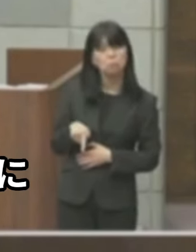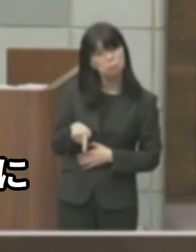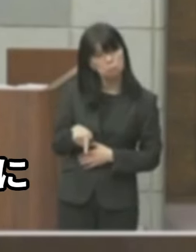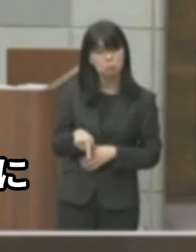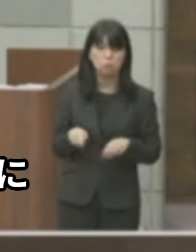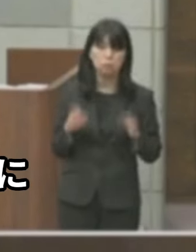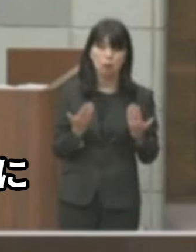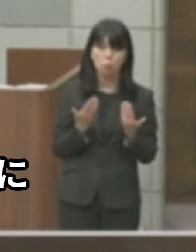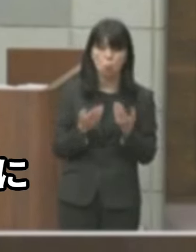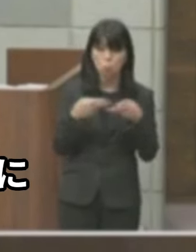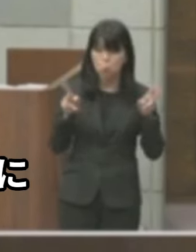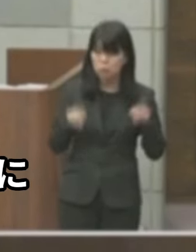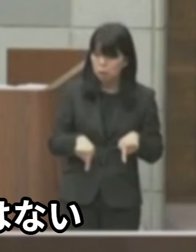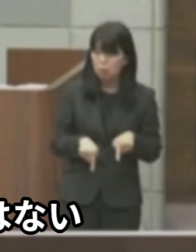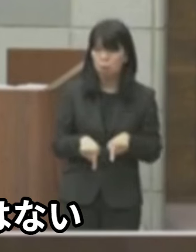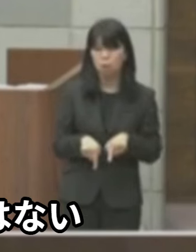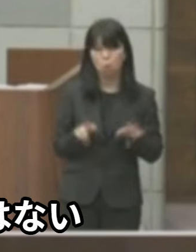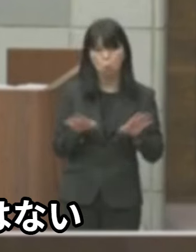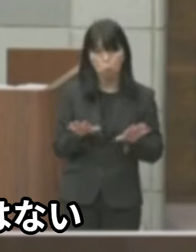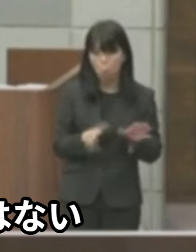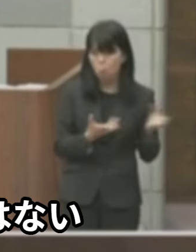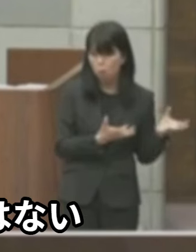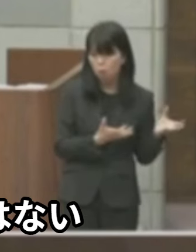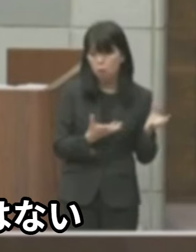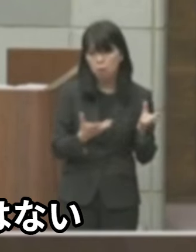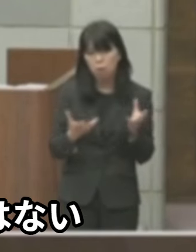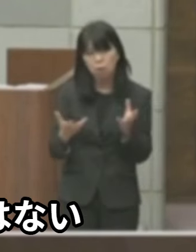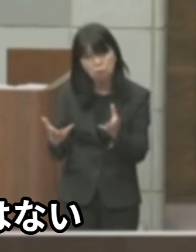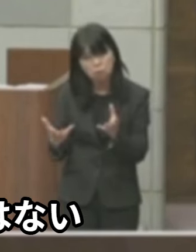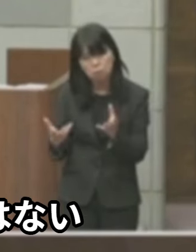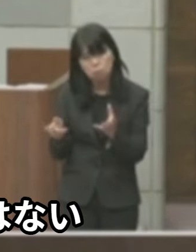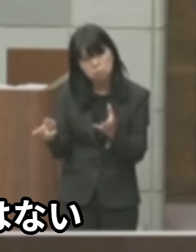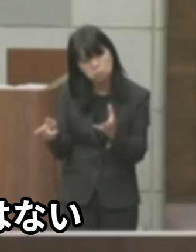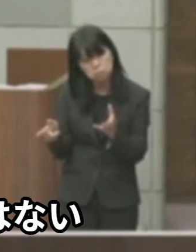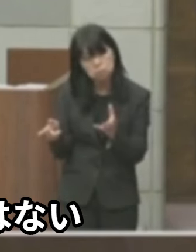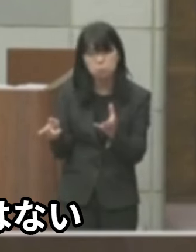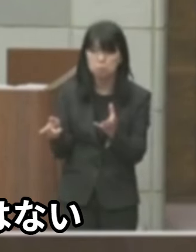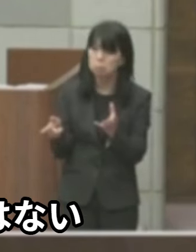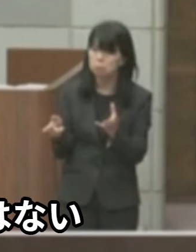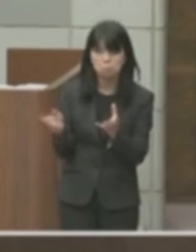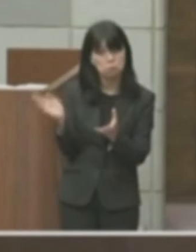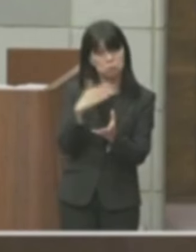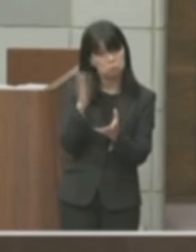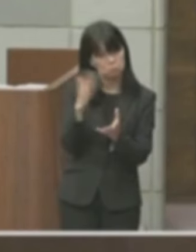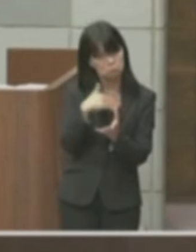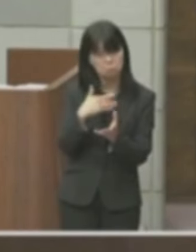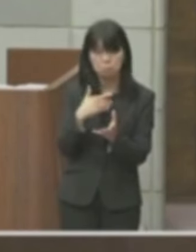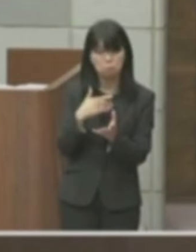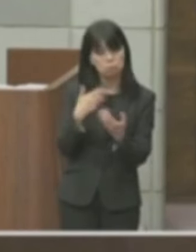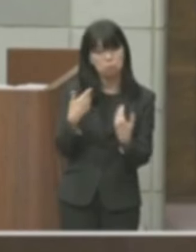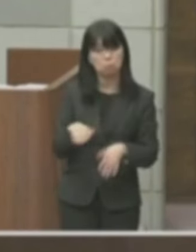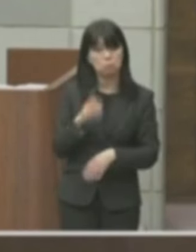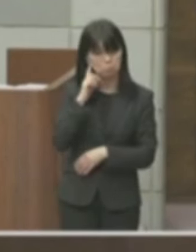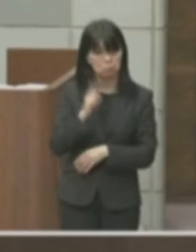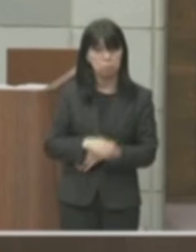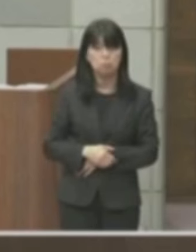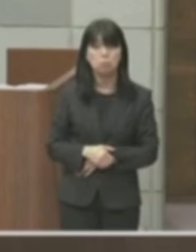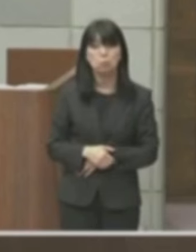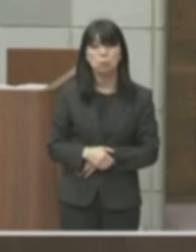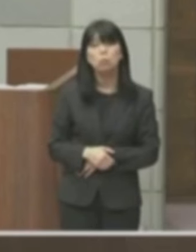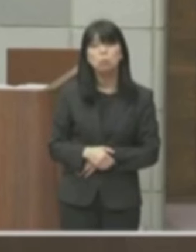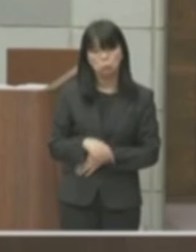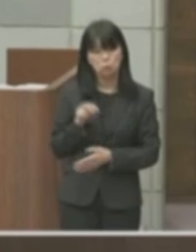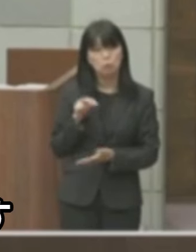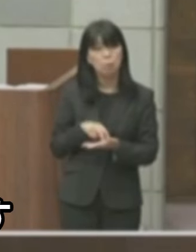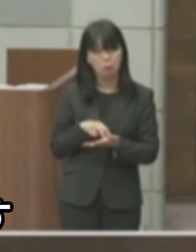所に学校行事として子どもたちを集団で参加させるべきではないと考えています。以上